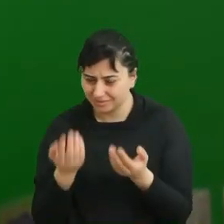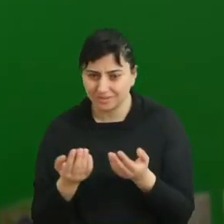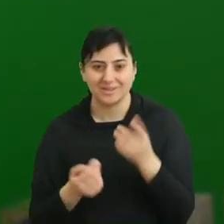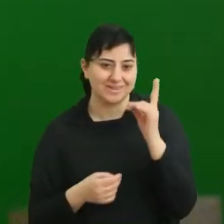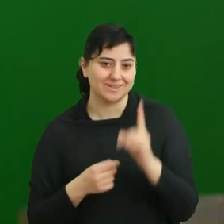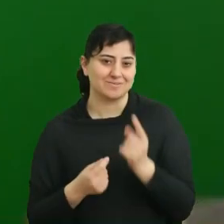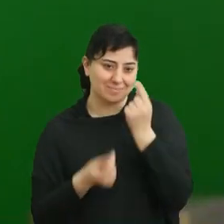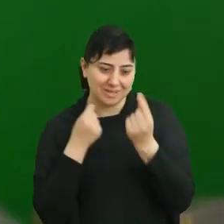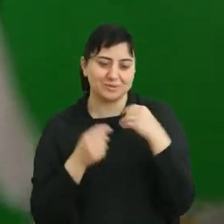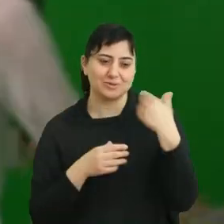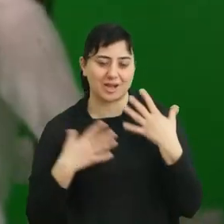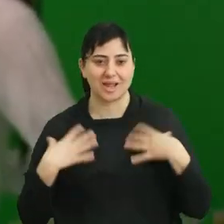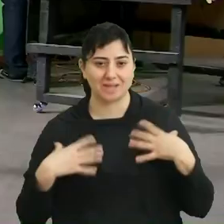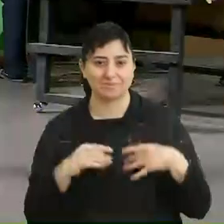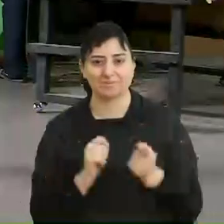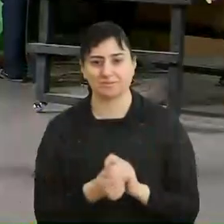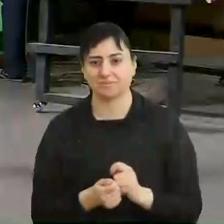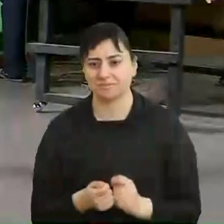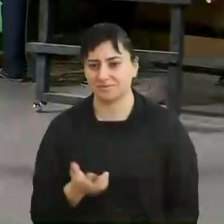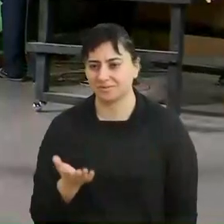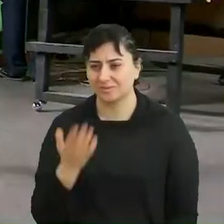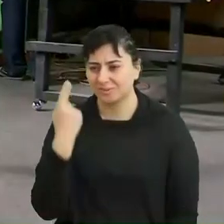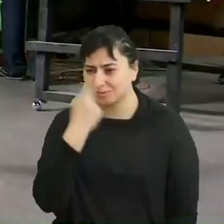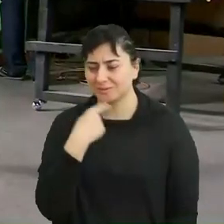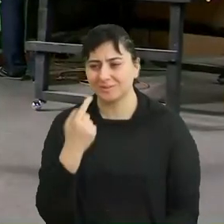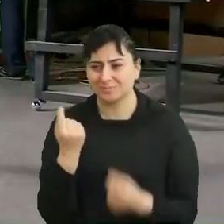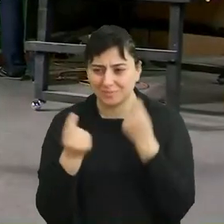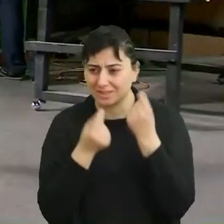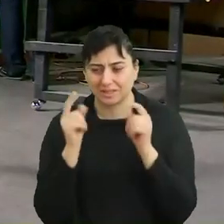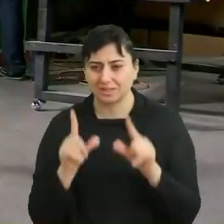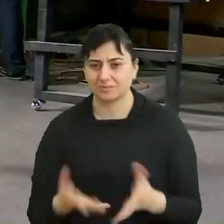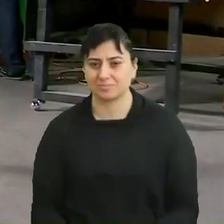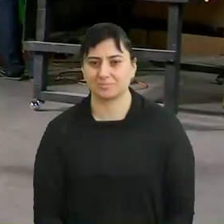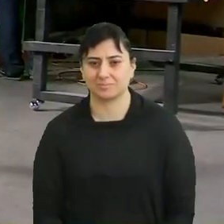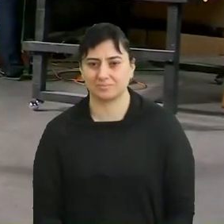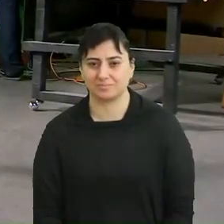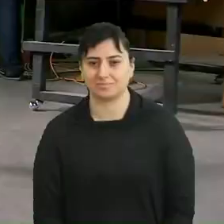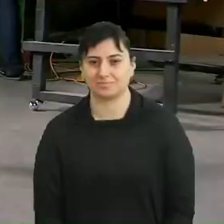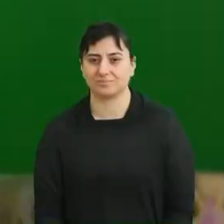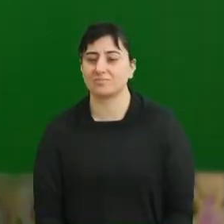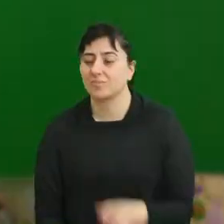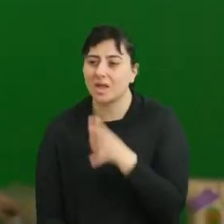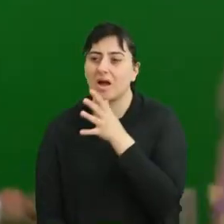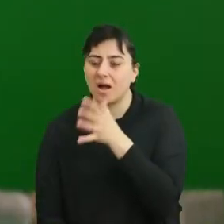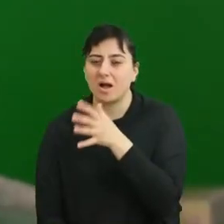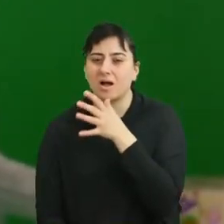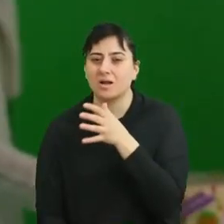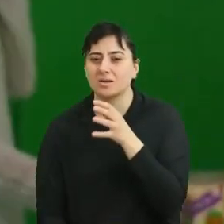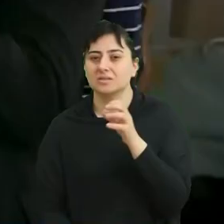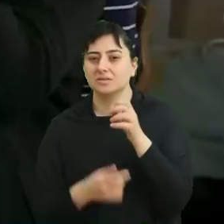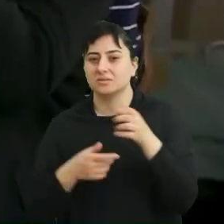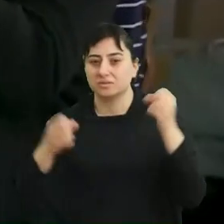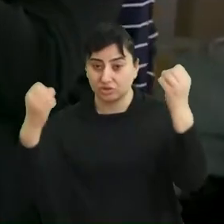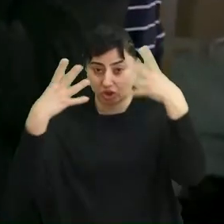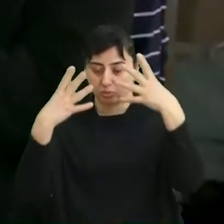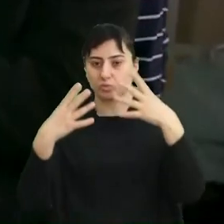Evet, önce makyaj daha sonra kostümü alacağız. Makyaja ne gerek var canım? Şeyden hayatım, biliyorum ben biliyorum. Bu hani çekim